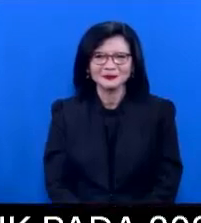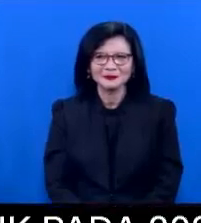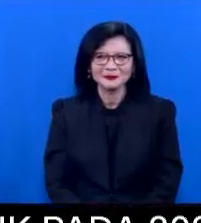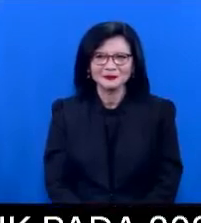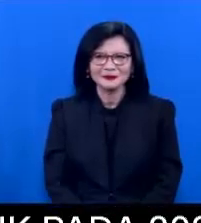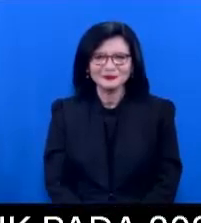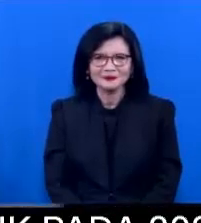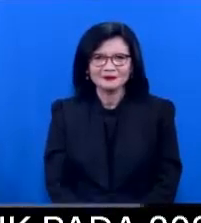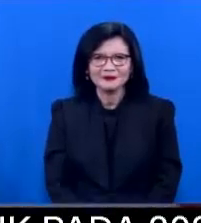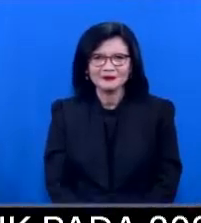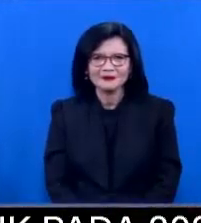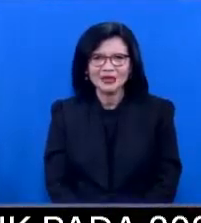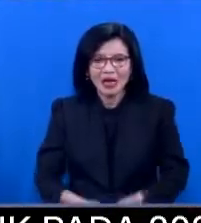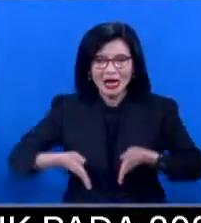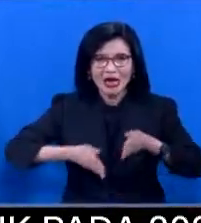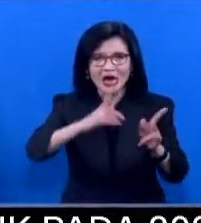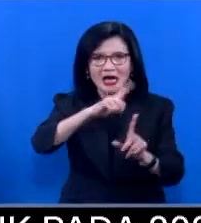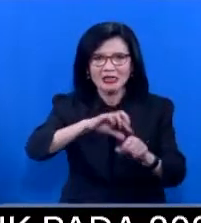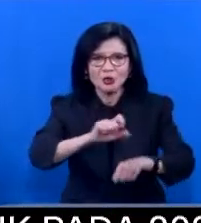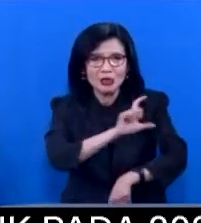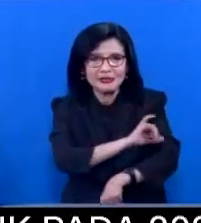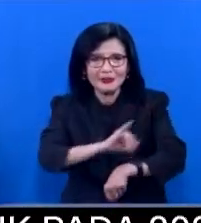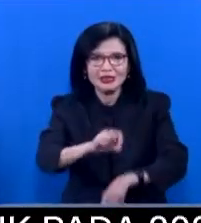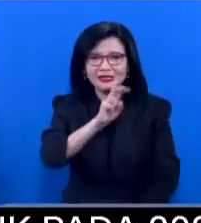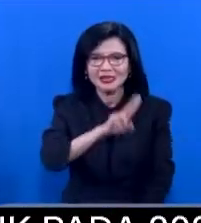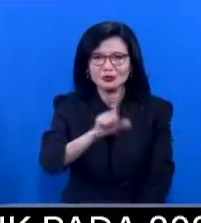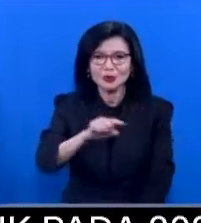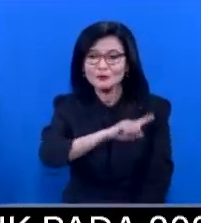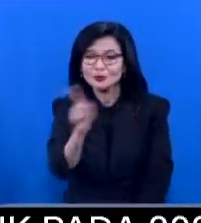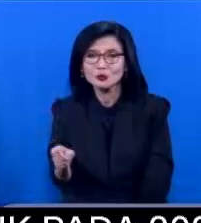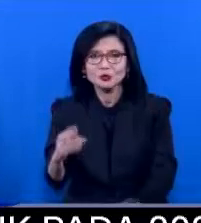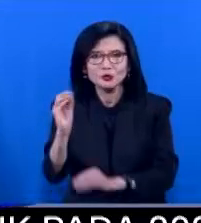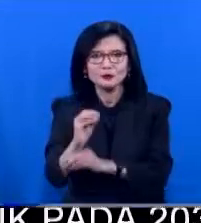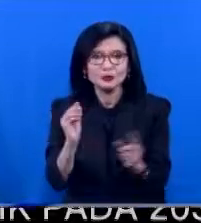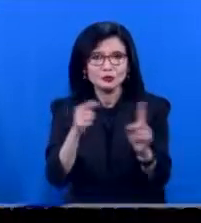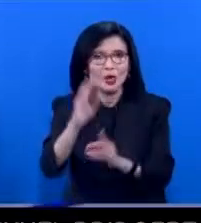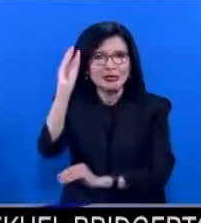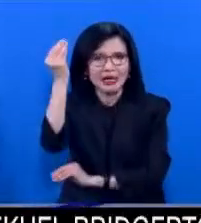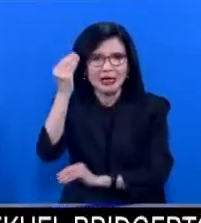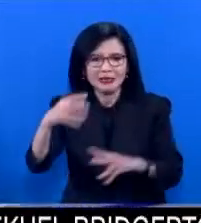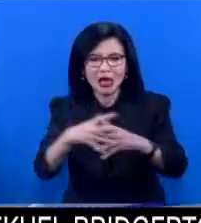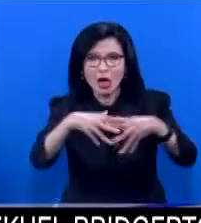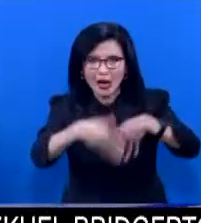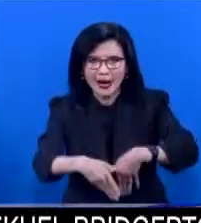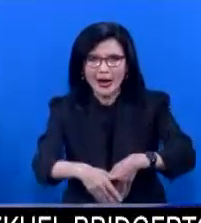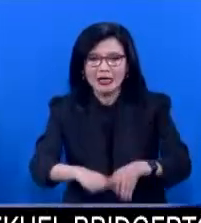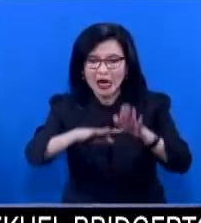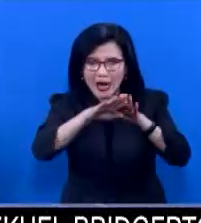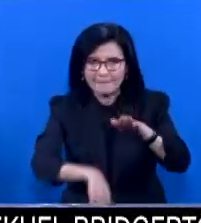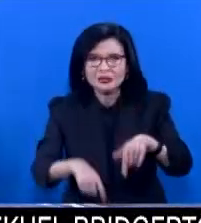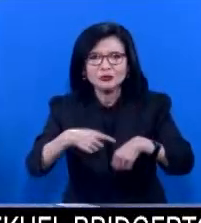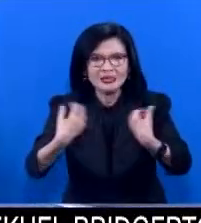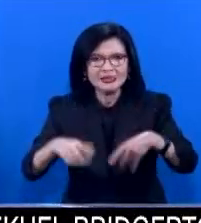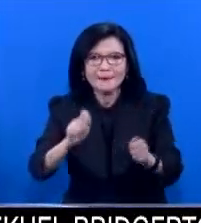di ruas tol cipali KM 122 400 arah Jakarta yang ambles pada Februari lalu telah rampung diperbaiki